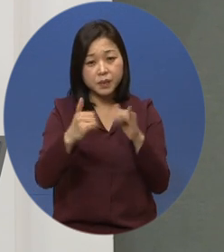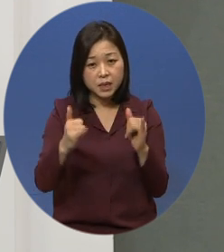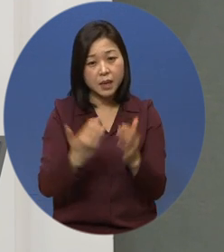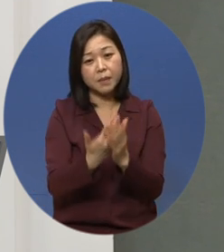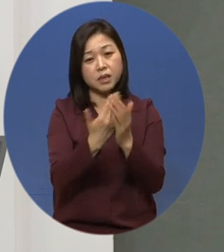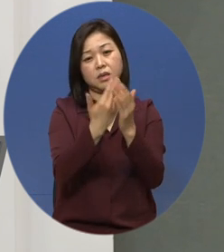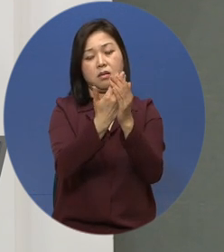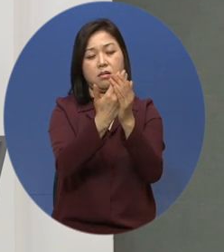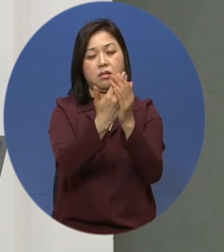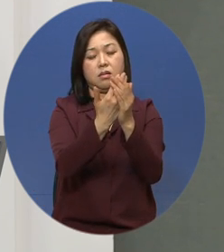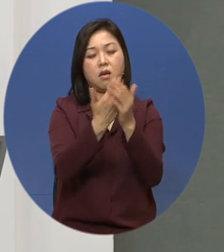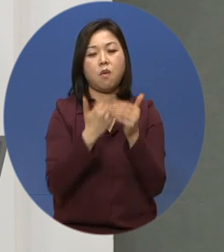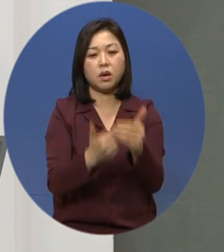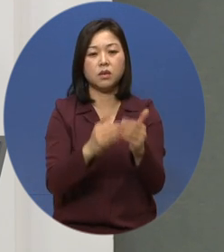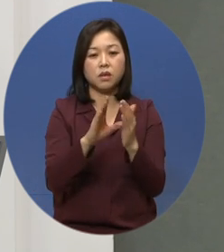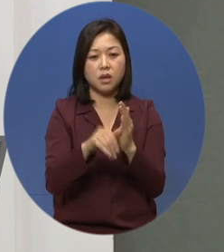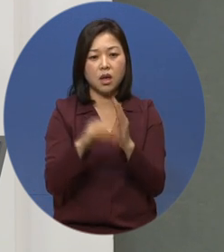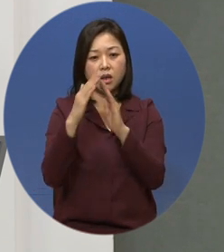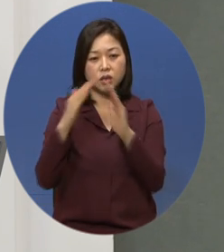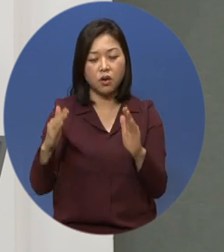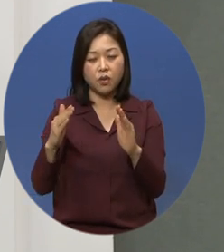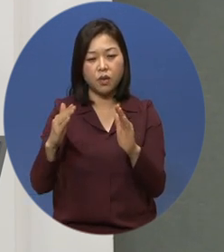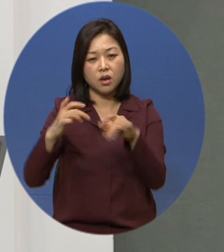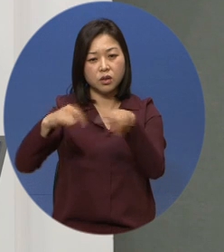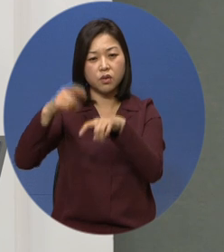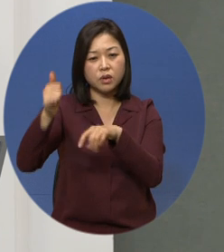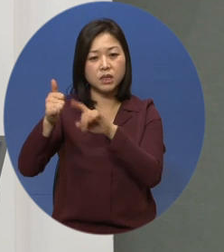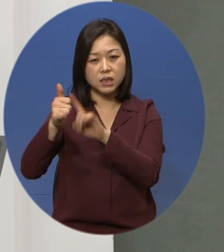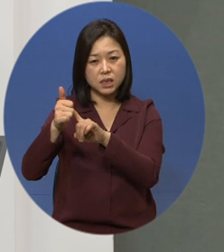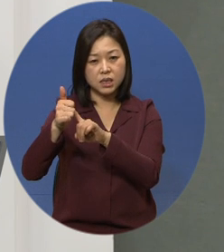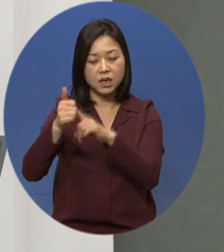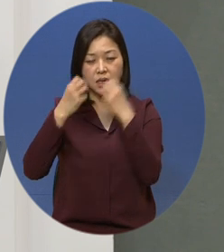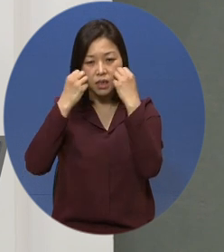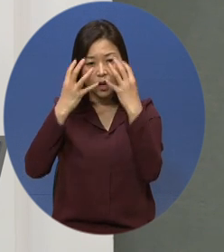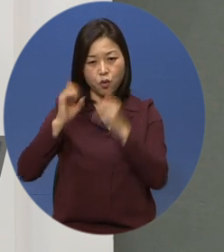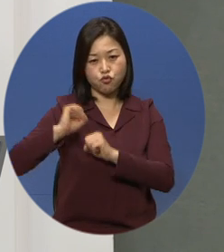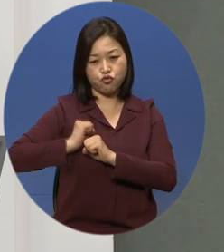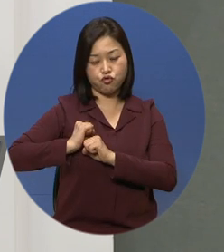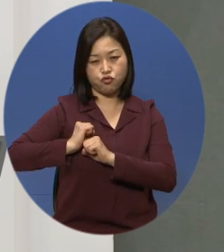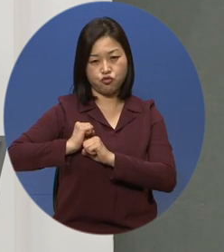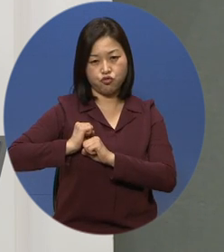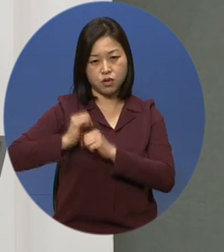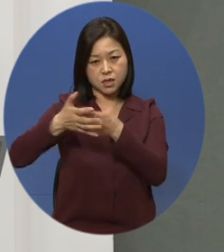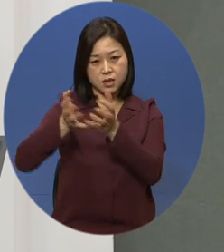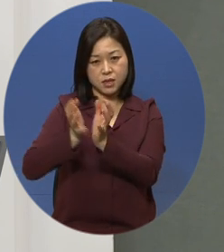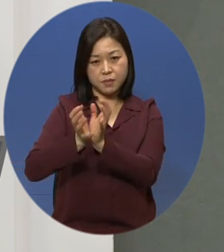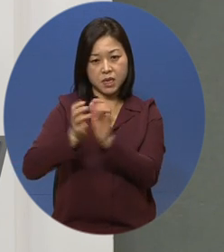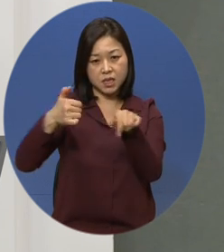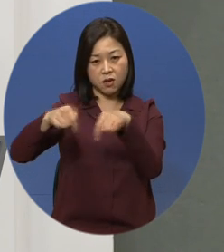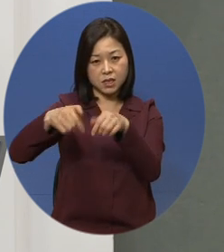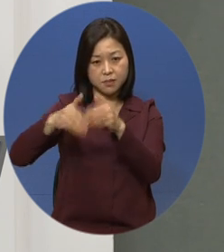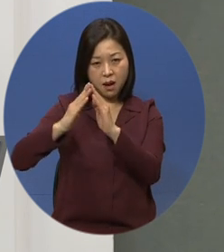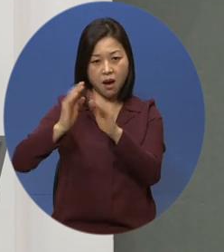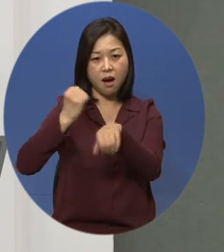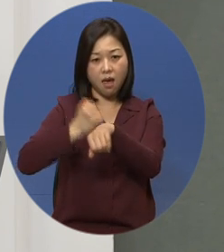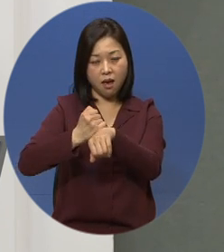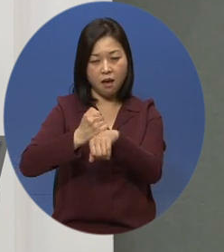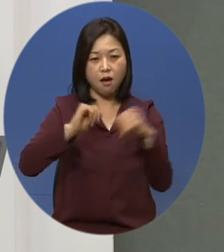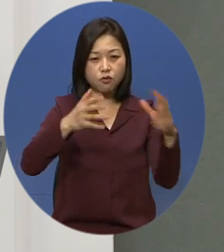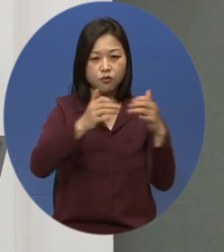과정에 에 전두환 정권이 신군부가 등장하면서 에 국민의 항쟁을